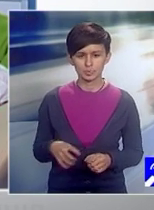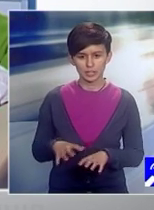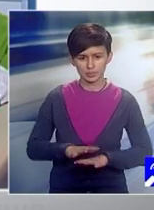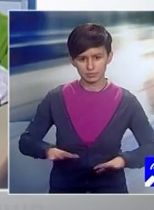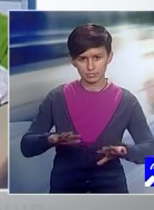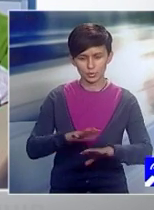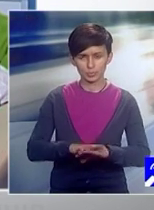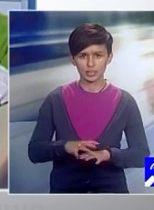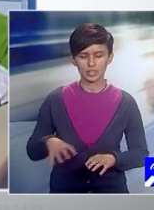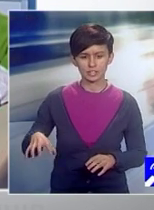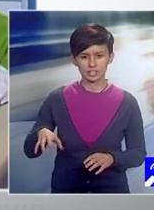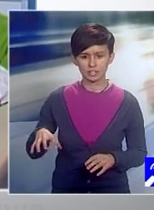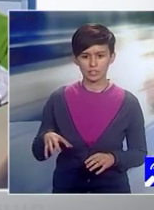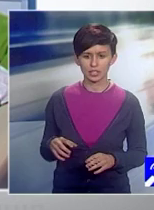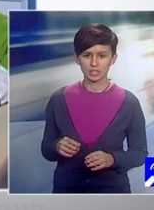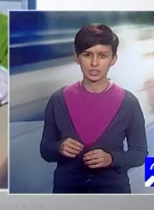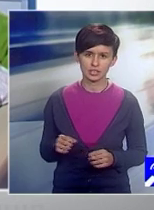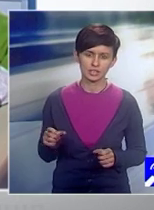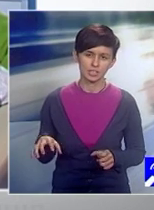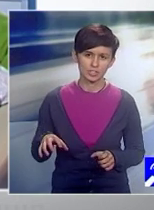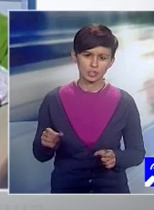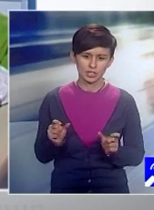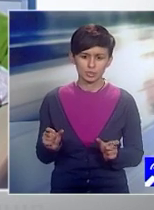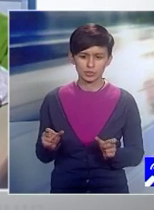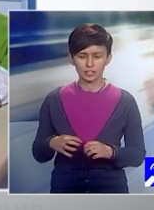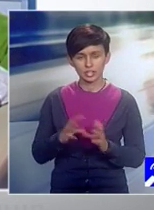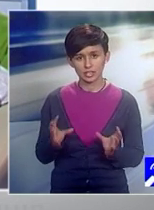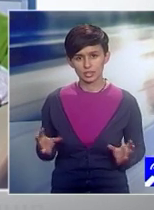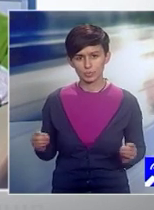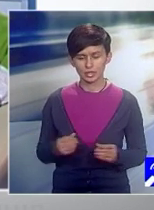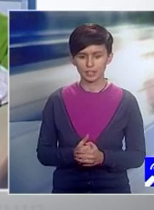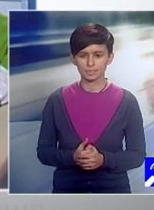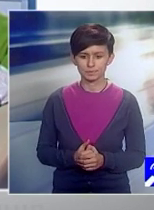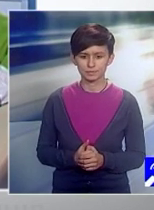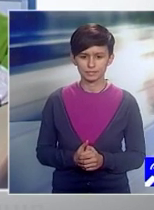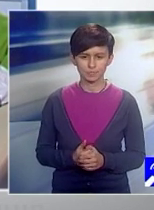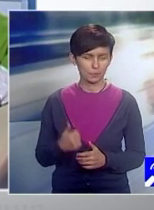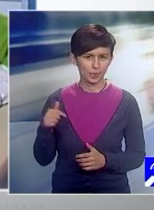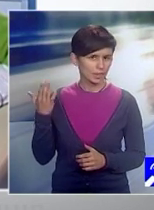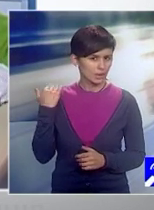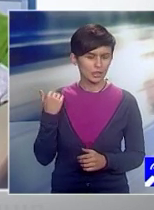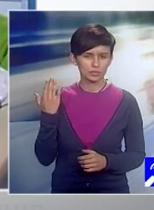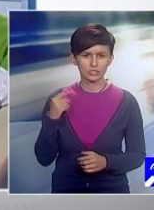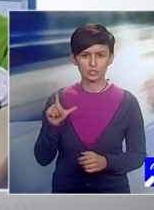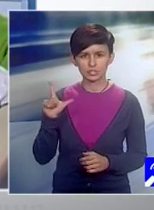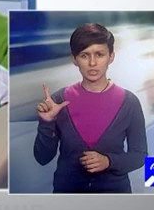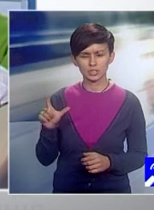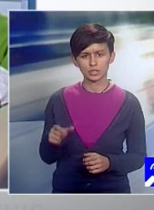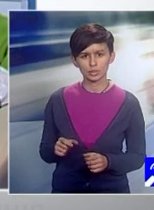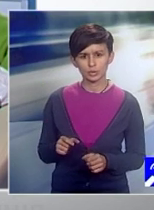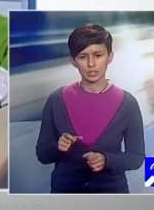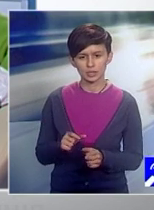populații locale din zone protejate în România. La ora respectivă și cred că și acum erau două rezervații ale